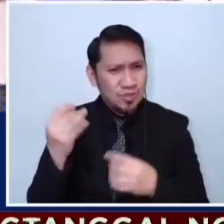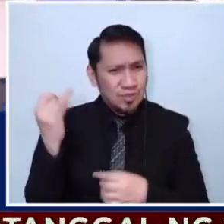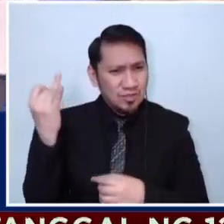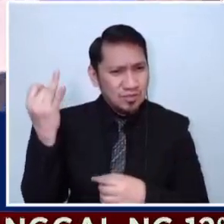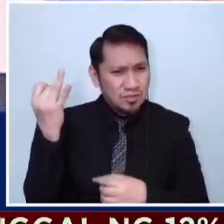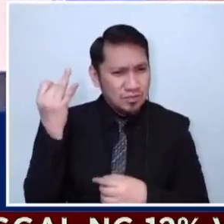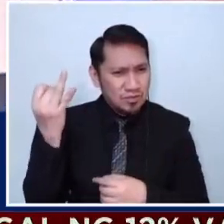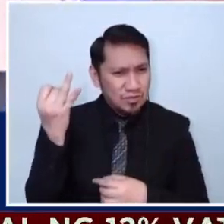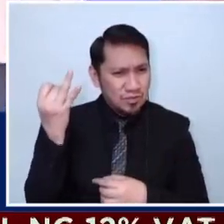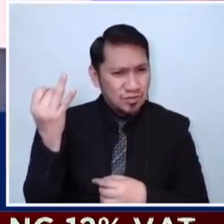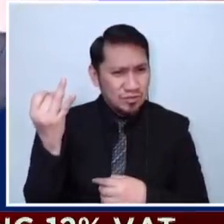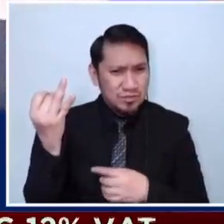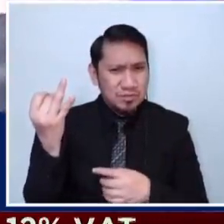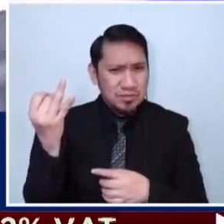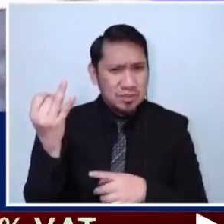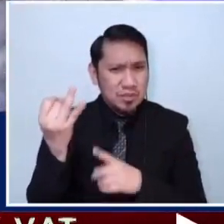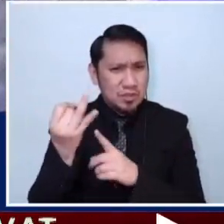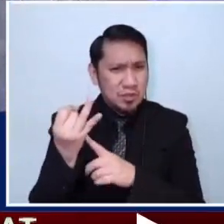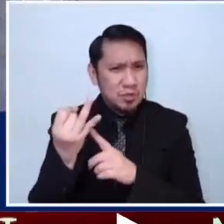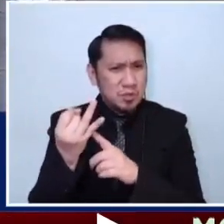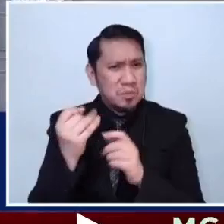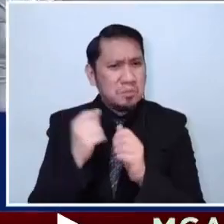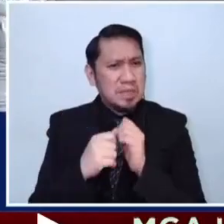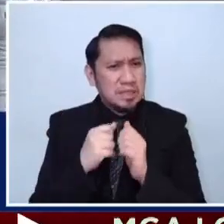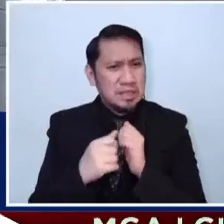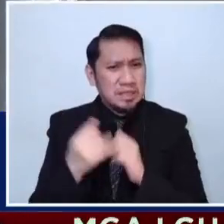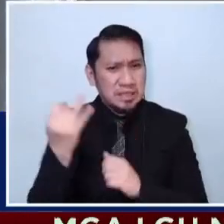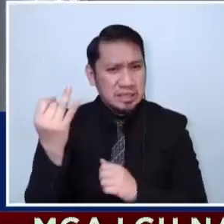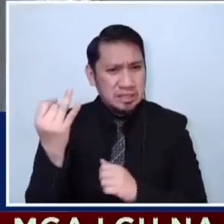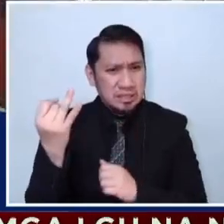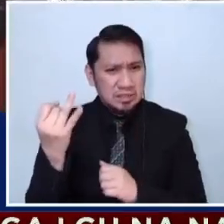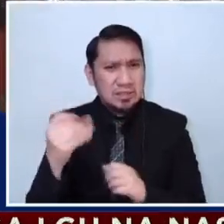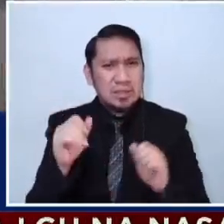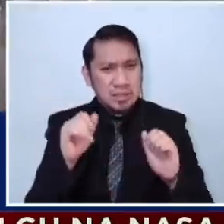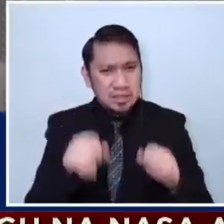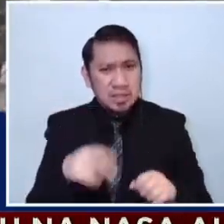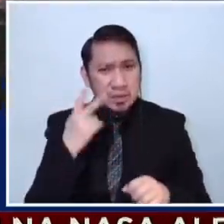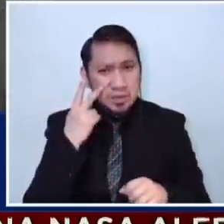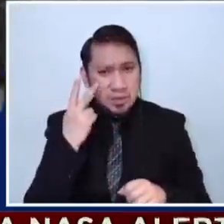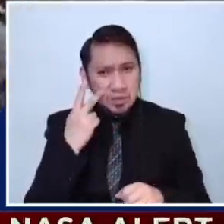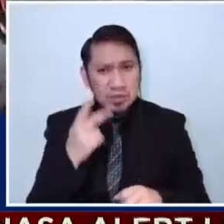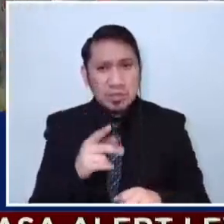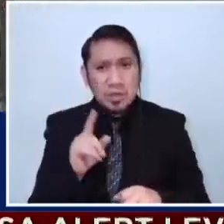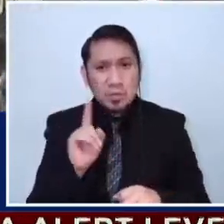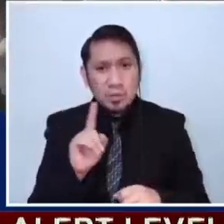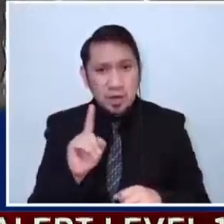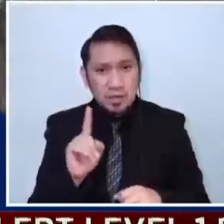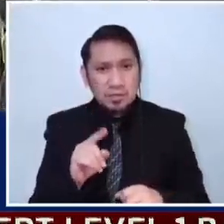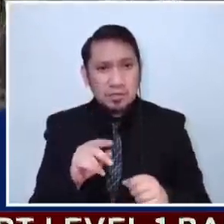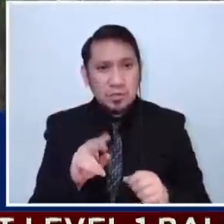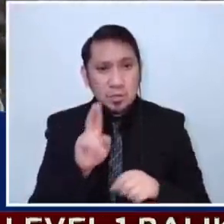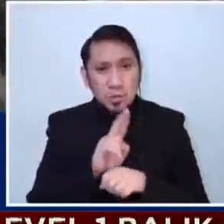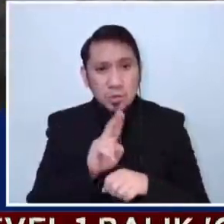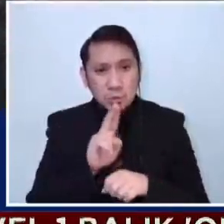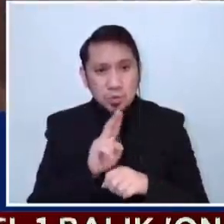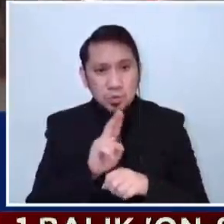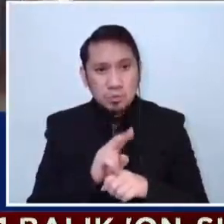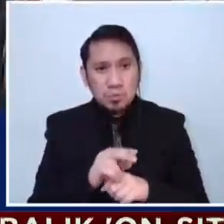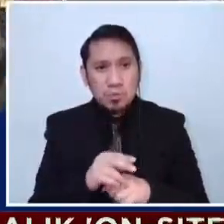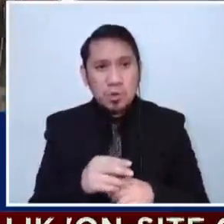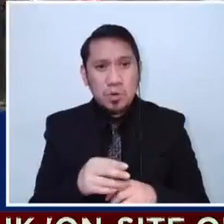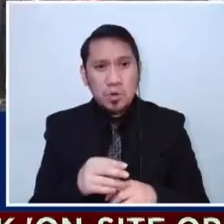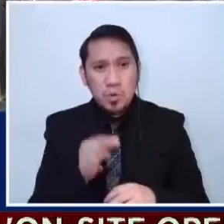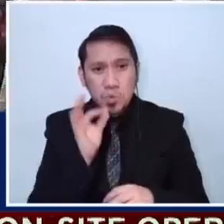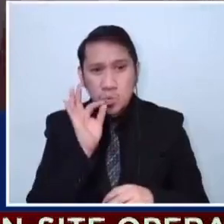umano ang senyas na Two Joints ay karaniwang makikita sa mga gumagamit ng marijuana. Drugs is